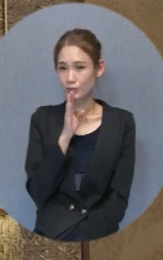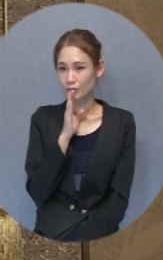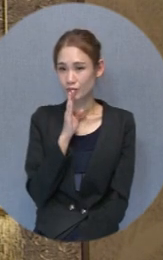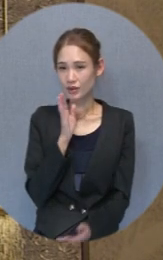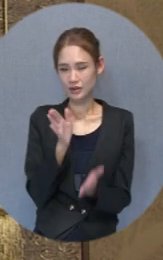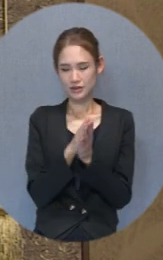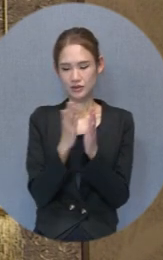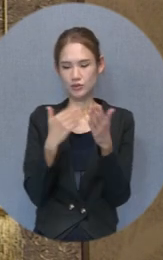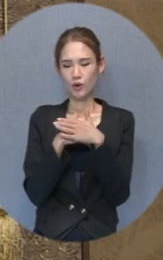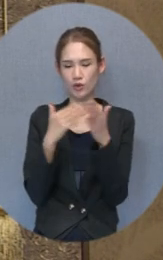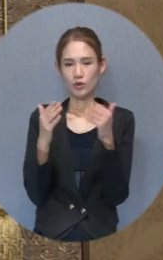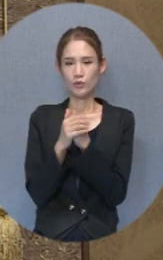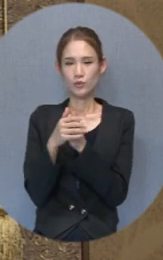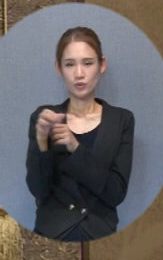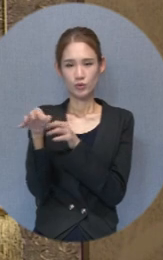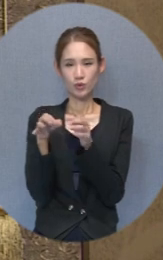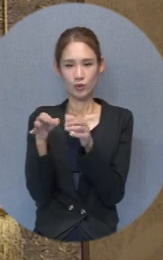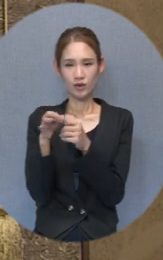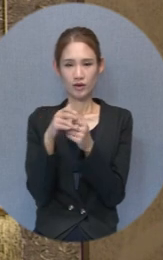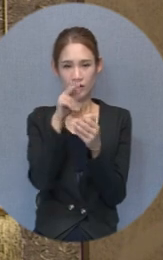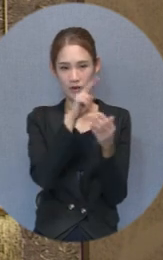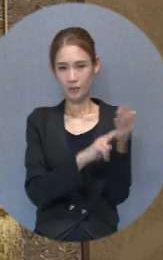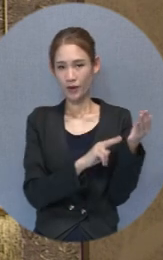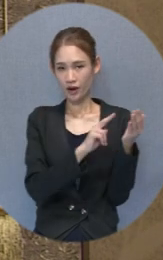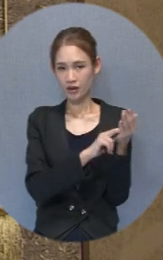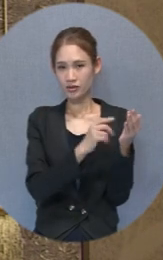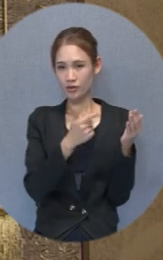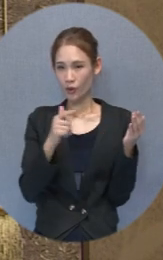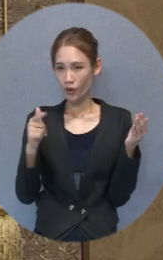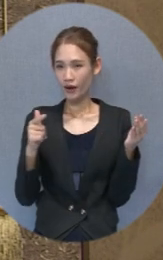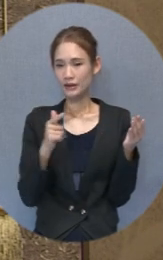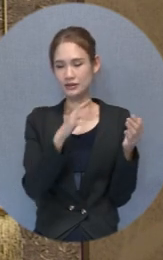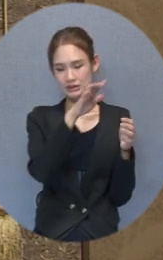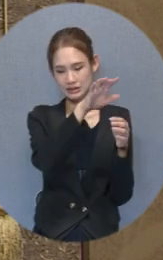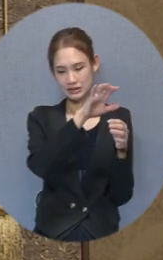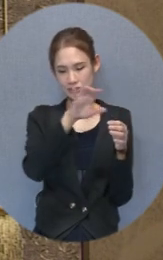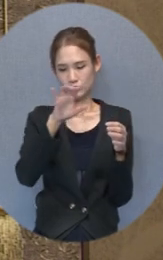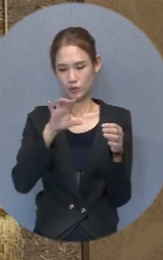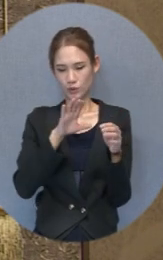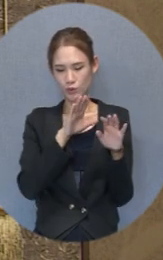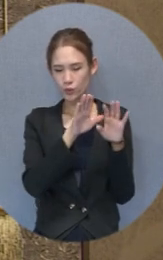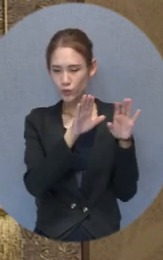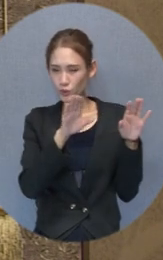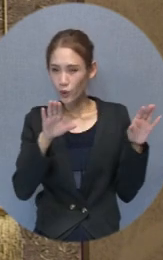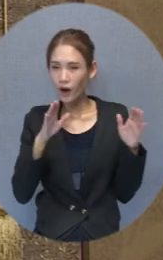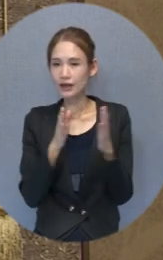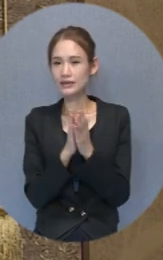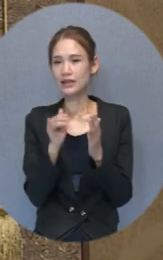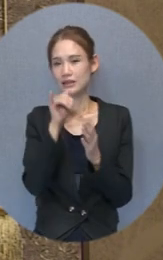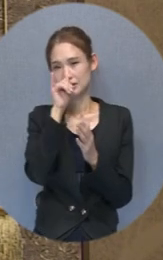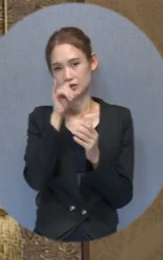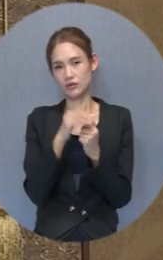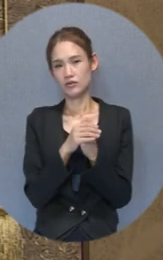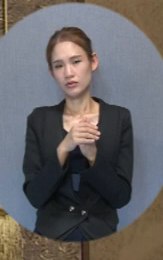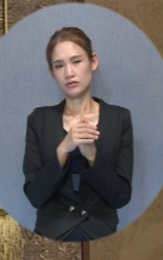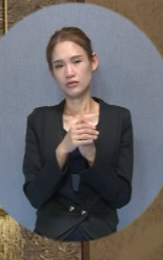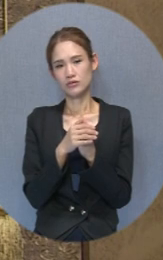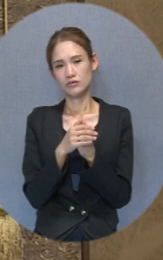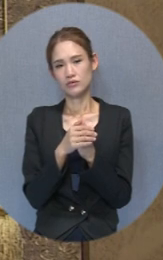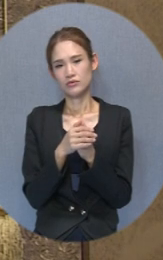서점이나 도서관에서 접할 수 있는 다양한 촉각 책들이 있어요. 비시각장애 아동들, 우리 일반 친구들은.